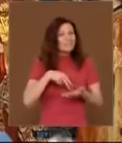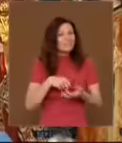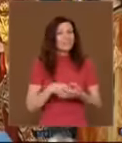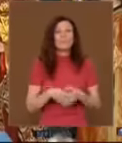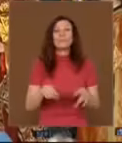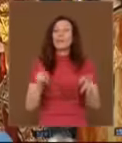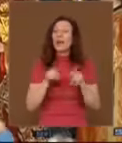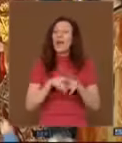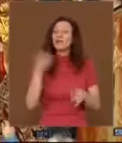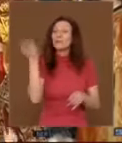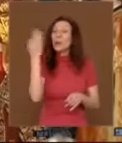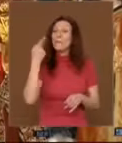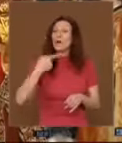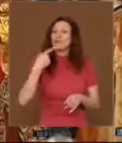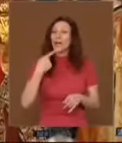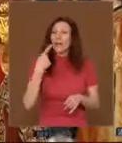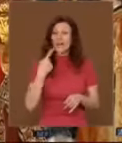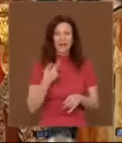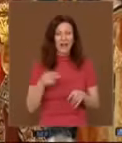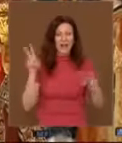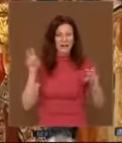Както беше казал, дойдете,